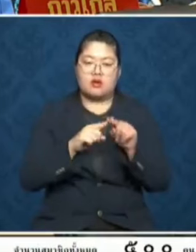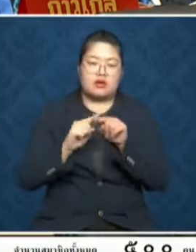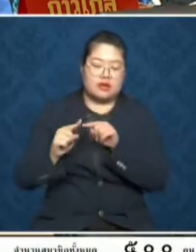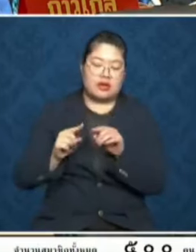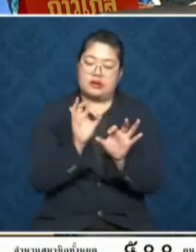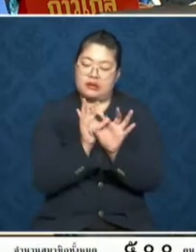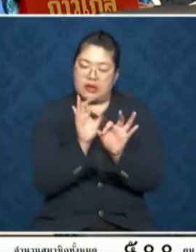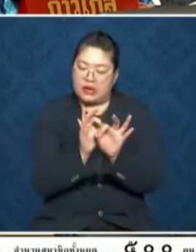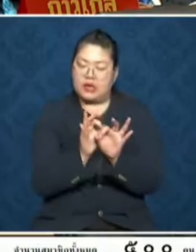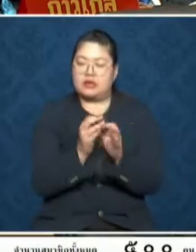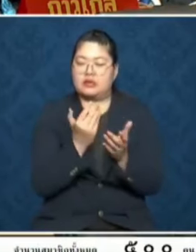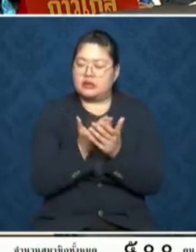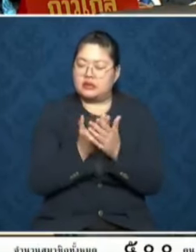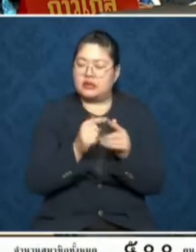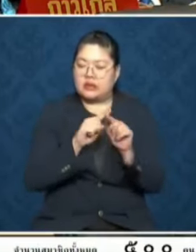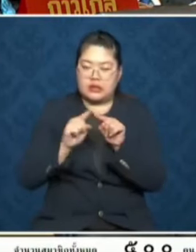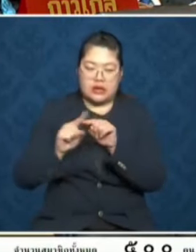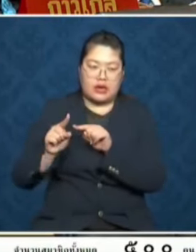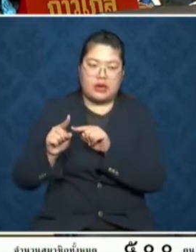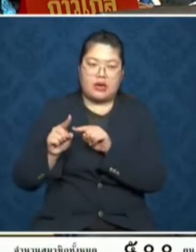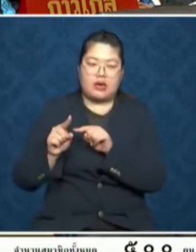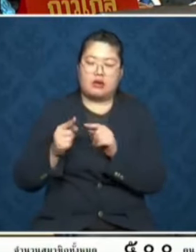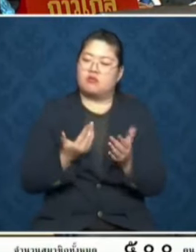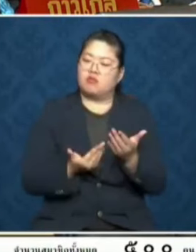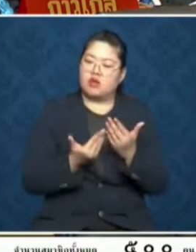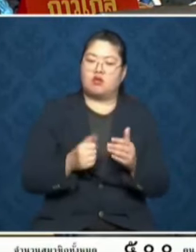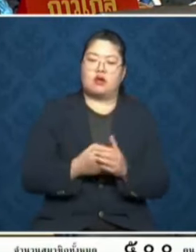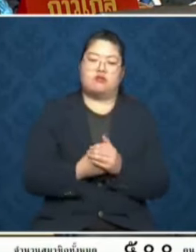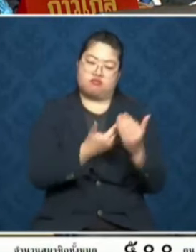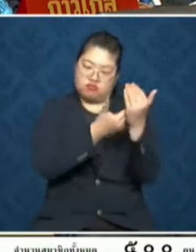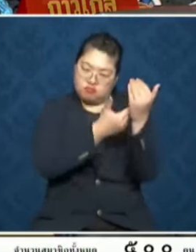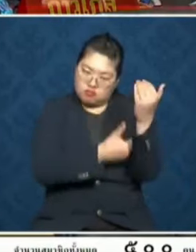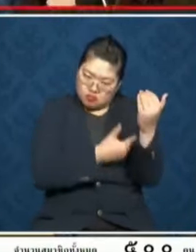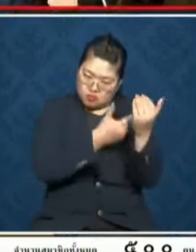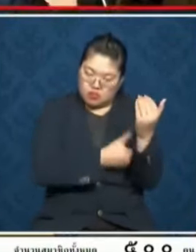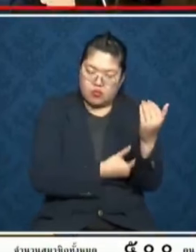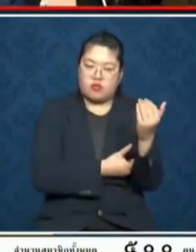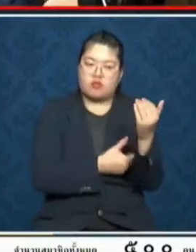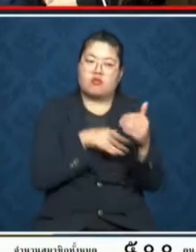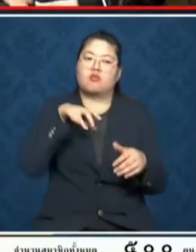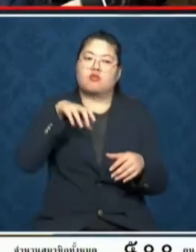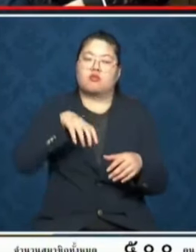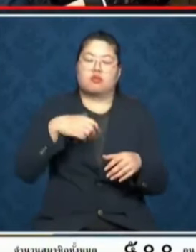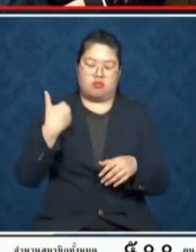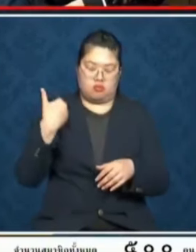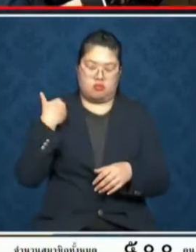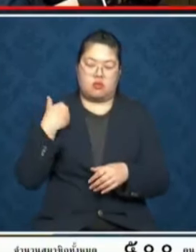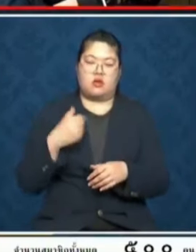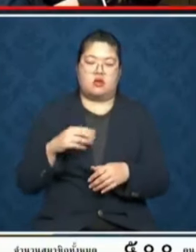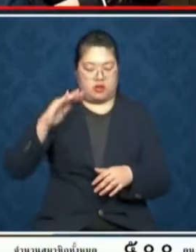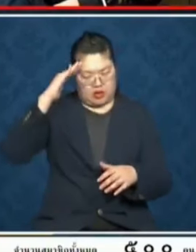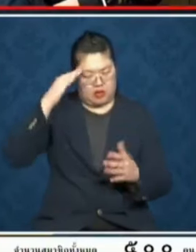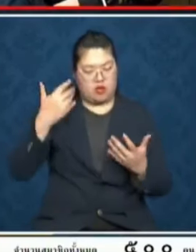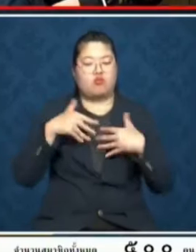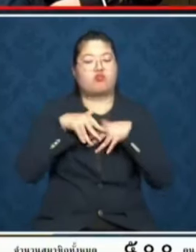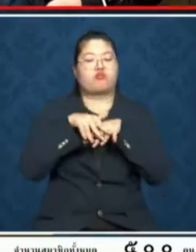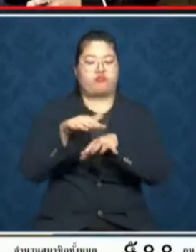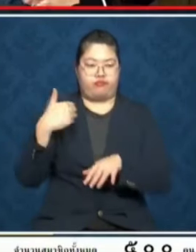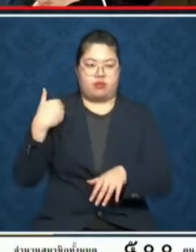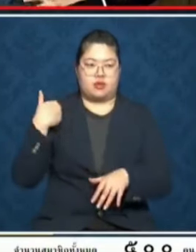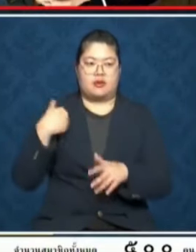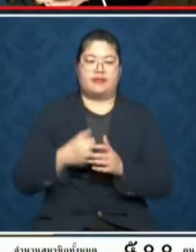ารสถาบันการเงินหรือแม้แต่สำนักงานสลากกินแบ่งรัฐบาลด้วยก็ตามท่านประธานคะบอร์ด